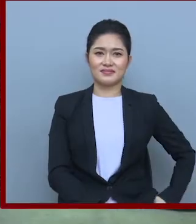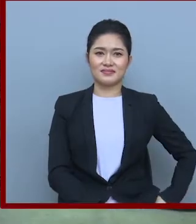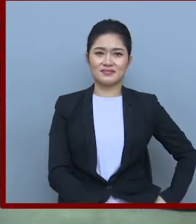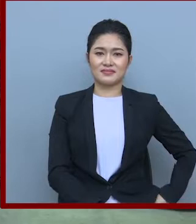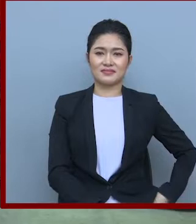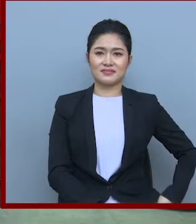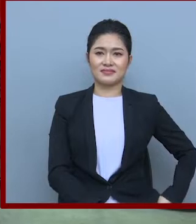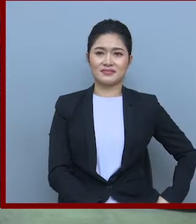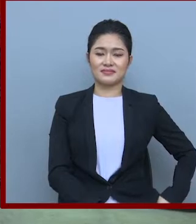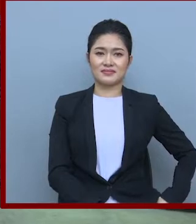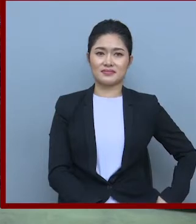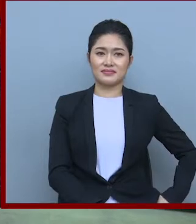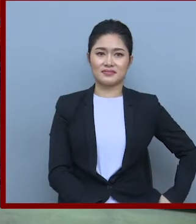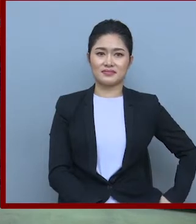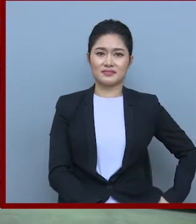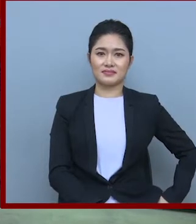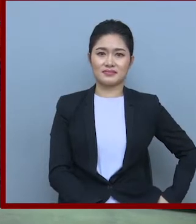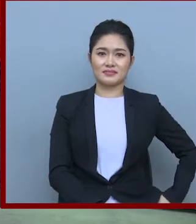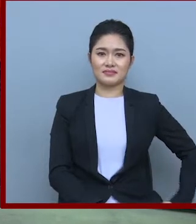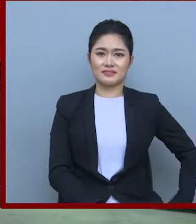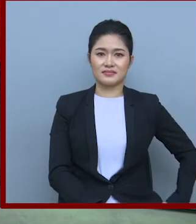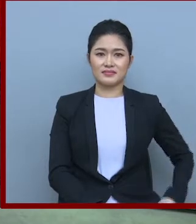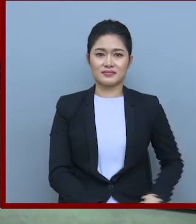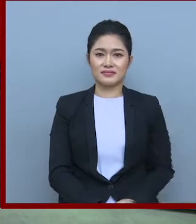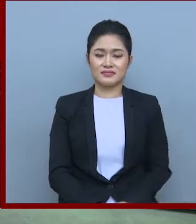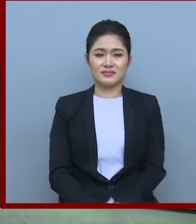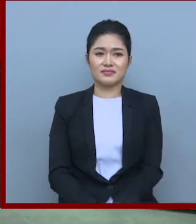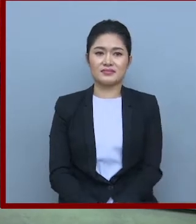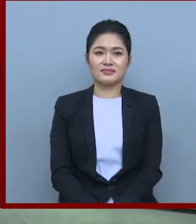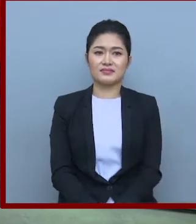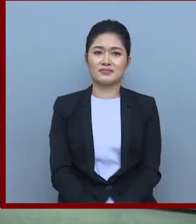ปึ๊บ